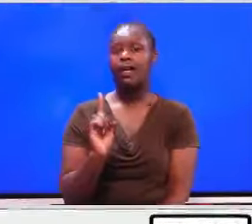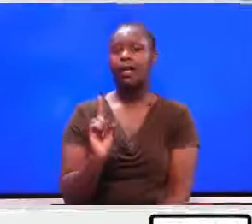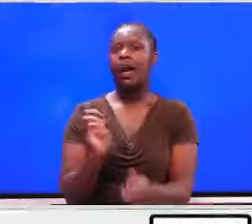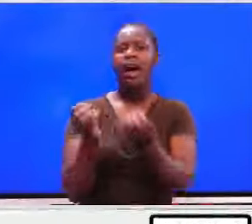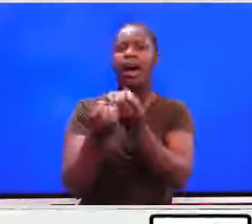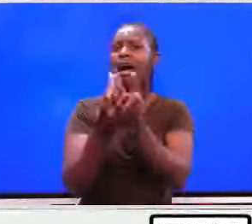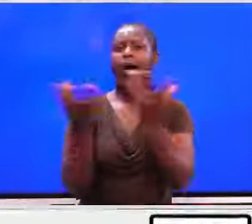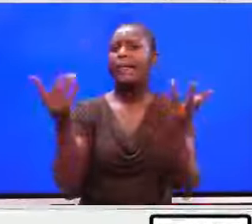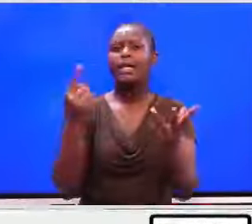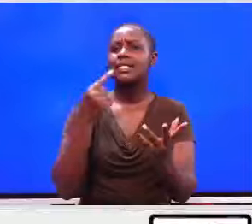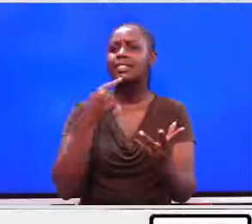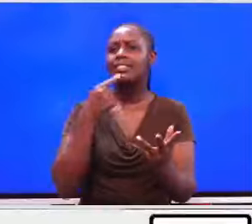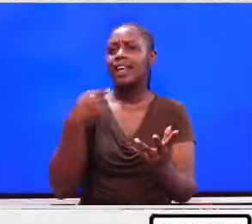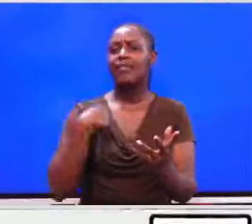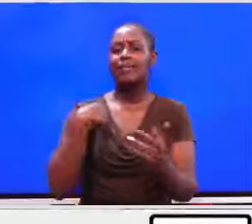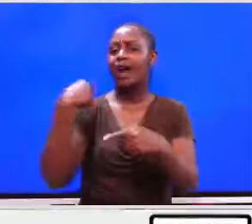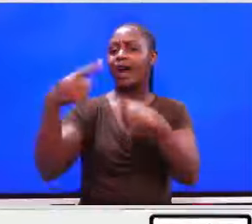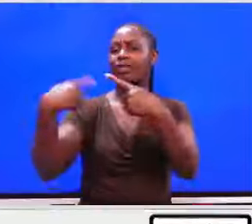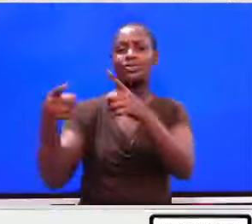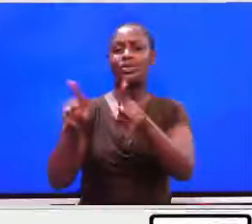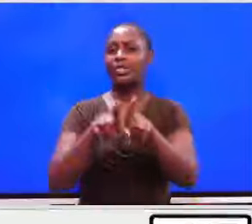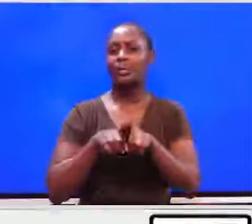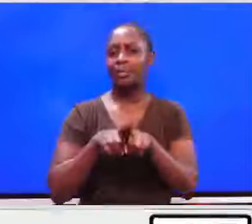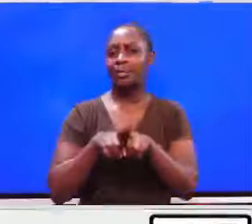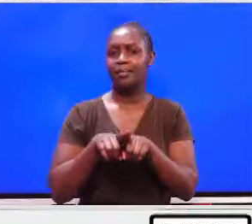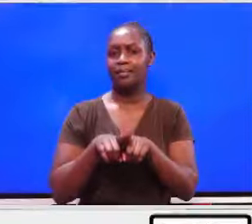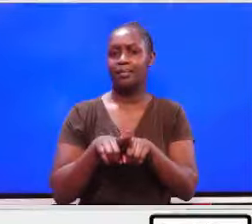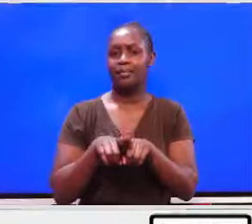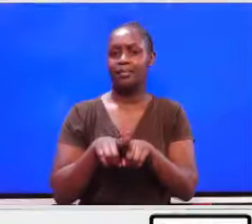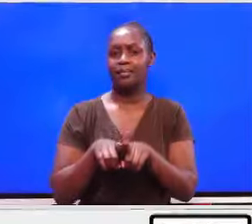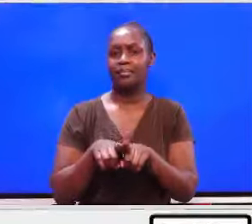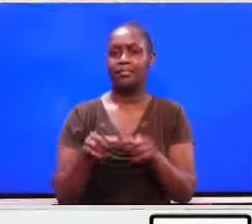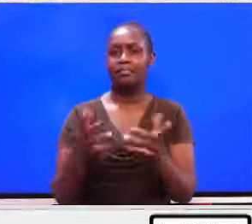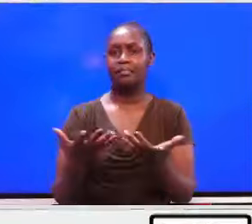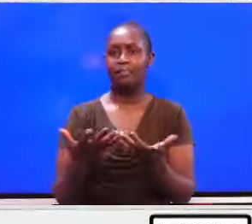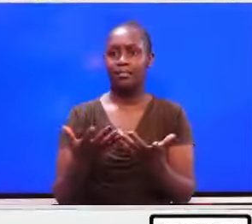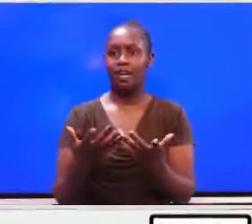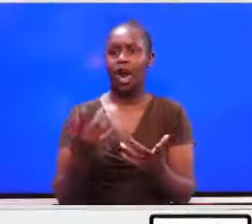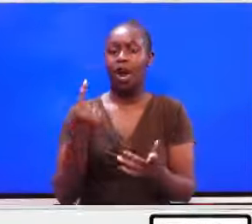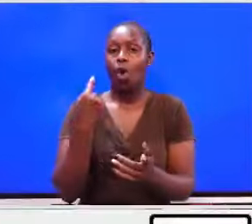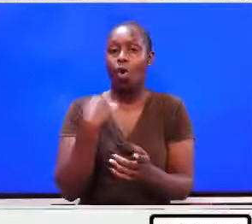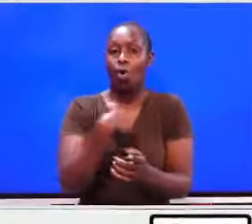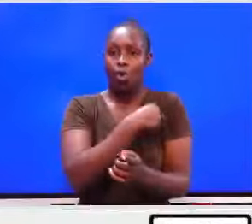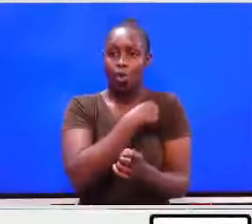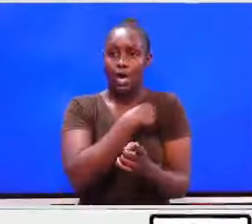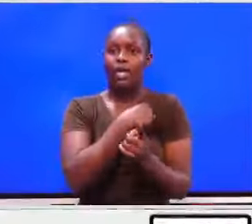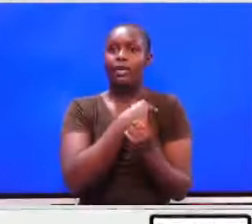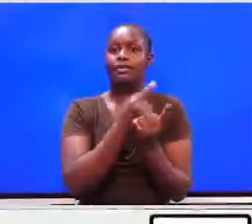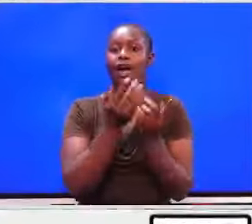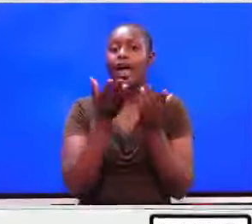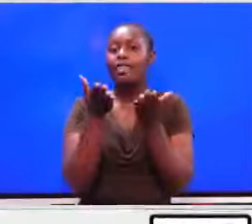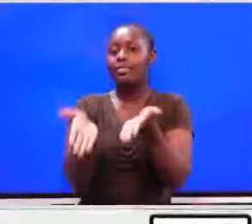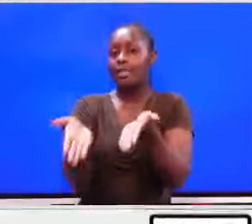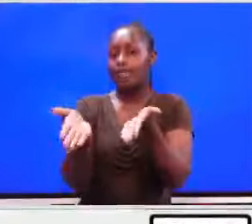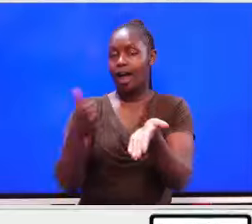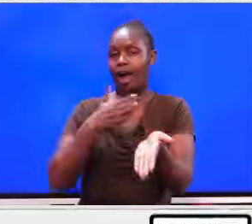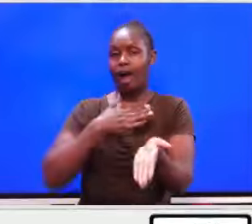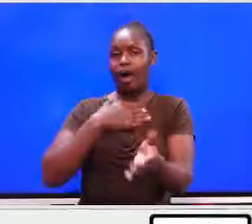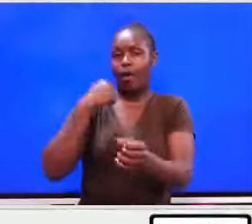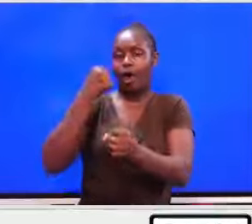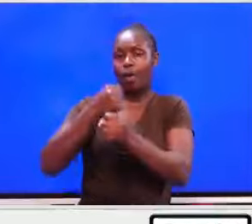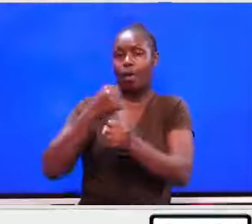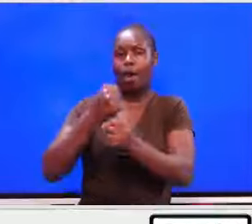Wangapi nasema niendelea kutetea wananchi, niendelea kutetea wananchi. Kwa hivyo sisi tuko hapo na kazi yetu ni